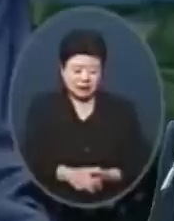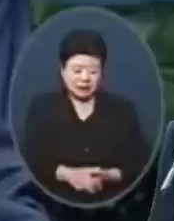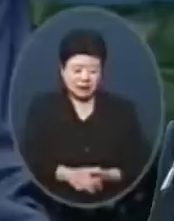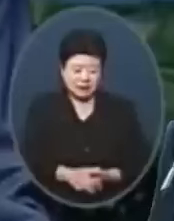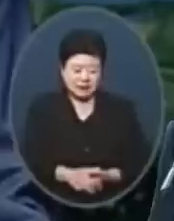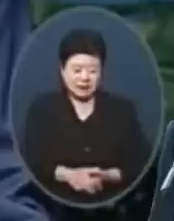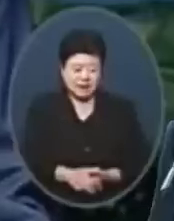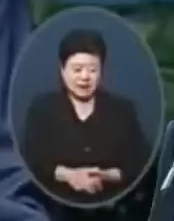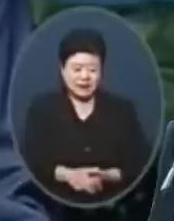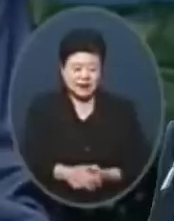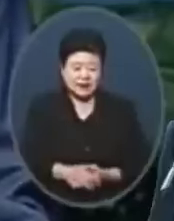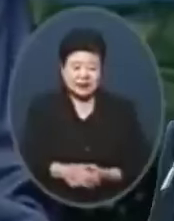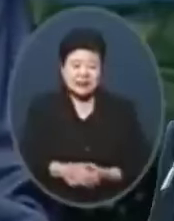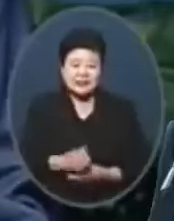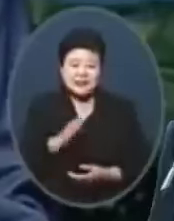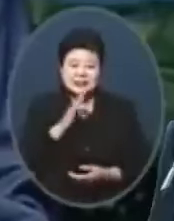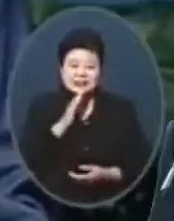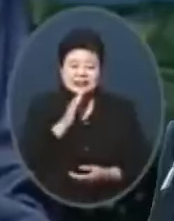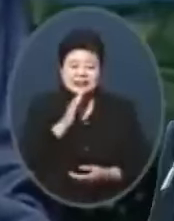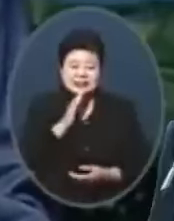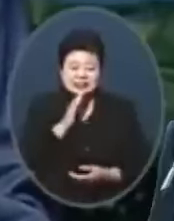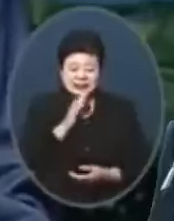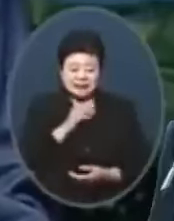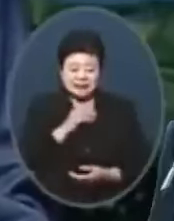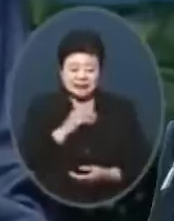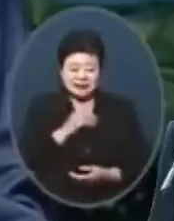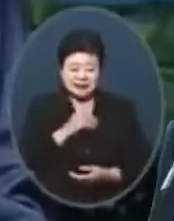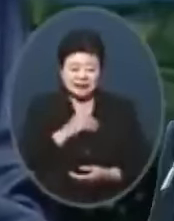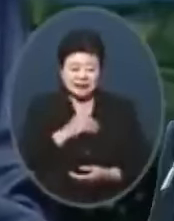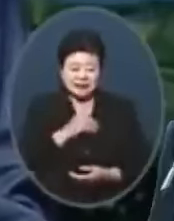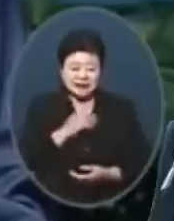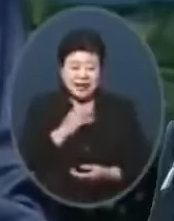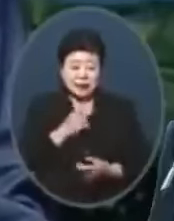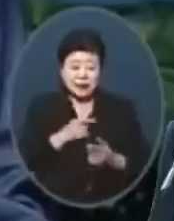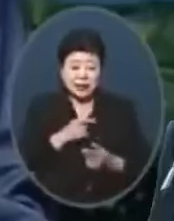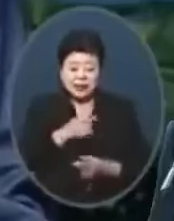덜 먹었다고 생각하는 것보다 한 배 반으로 빨리 죽는다.